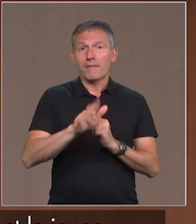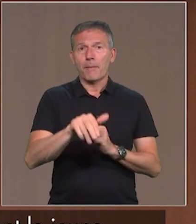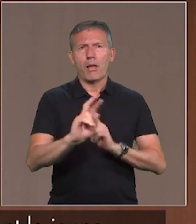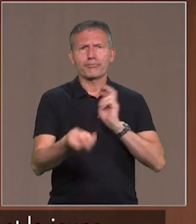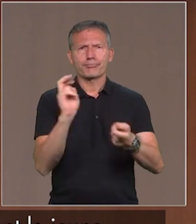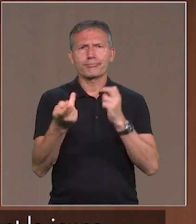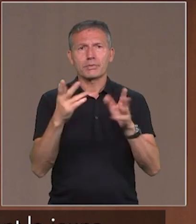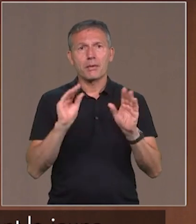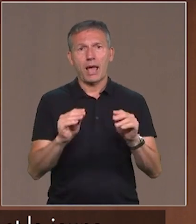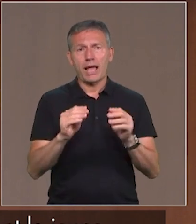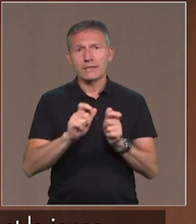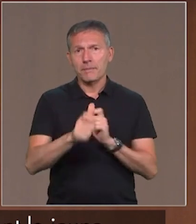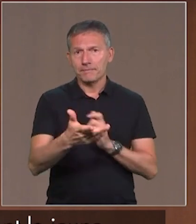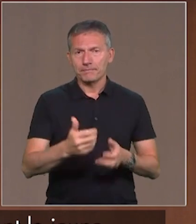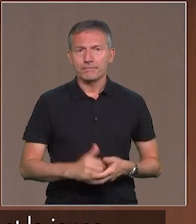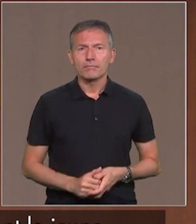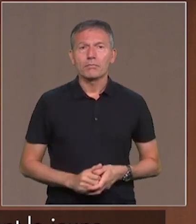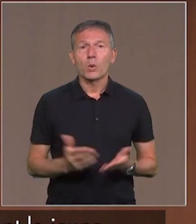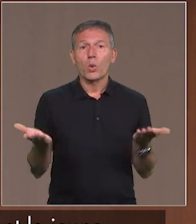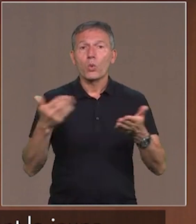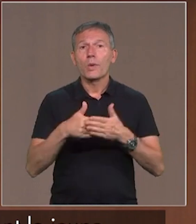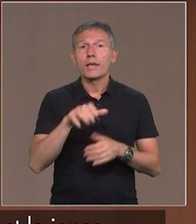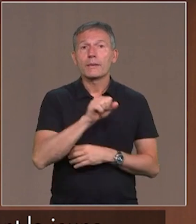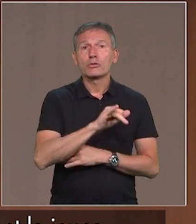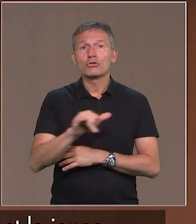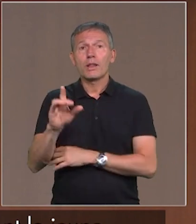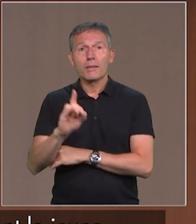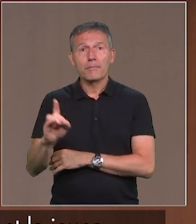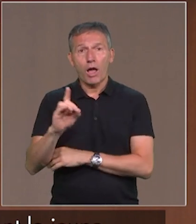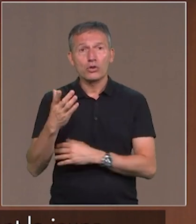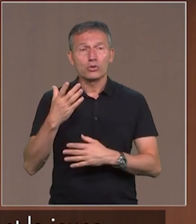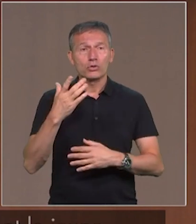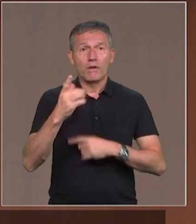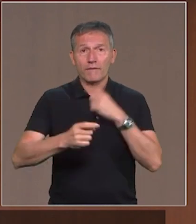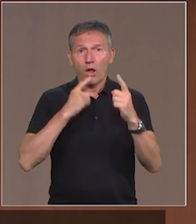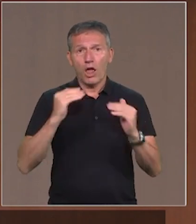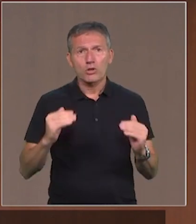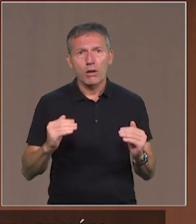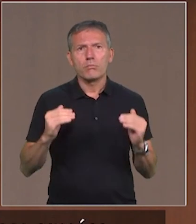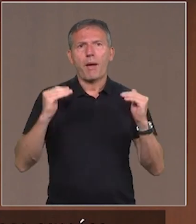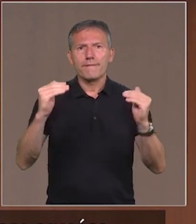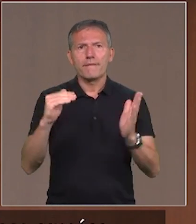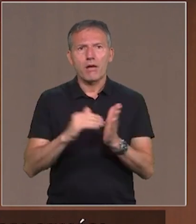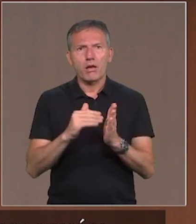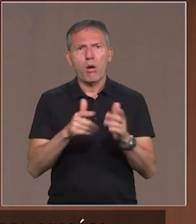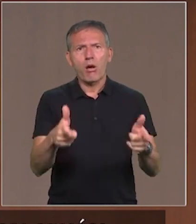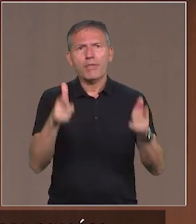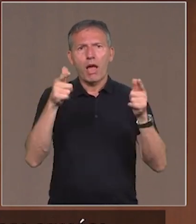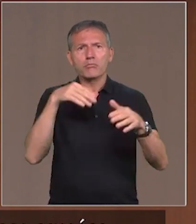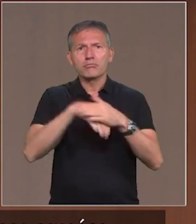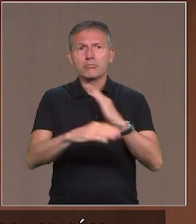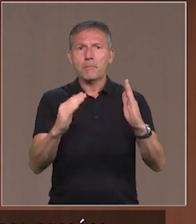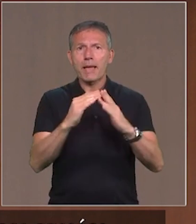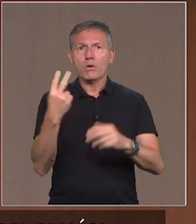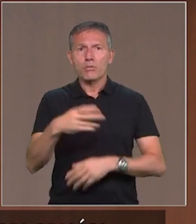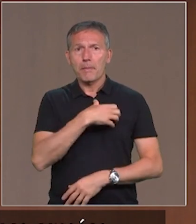de magasins qui ont éclaté. Et dans la nuit de samedi à dimanche, la violence est montée d'un cran avec l'attaque du domicile du